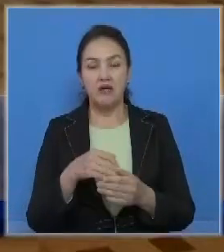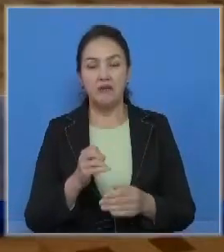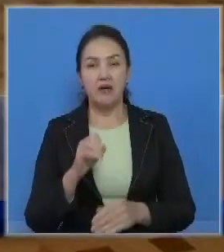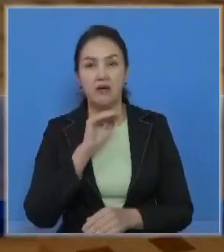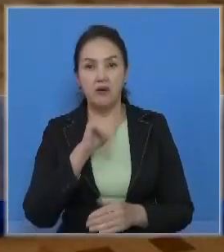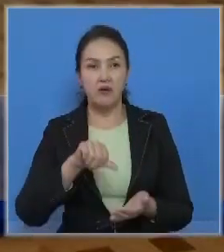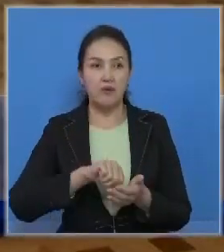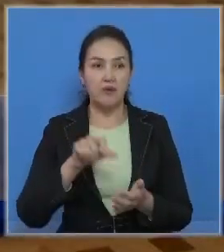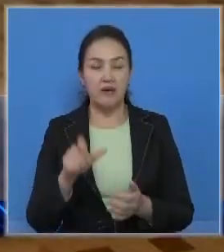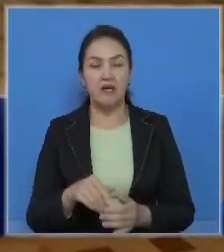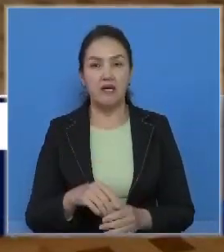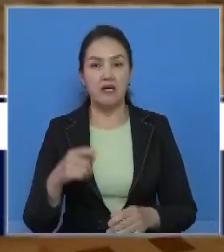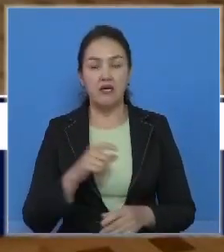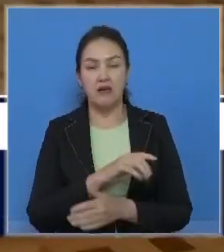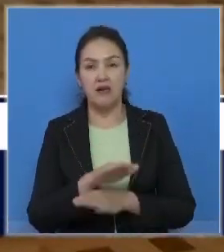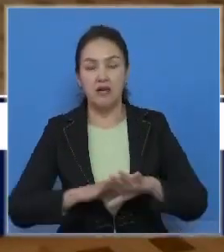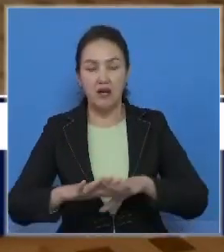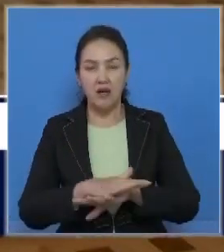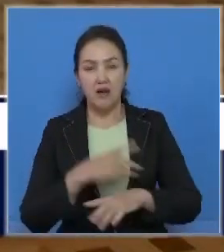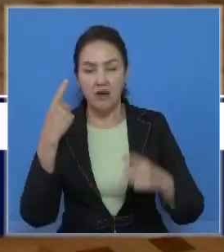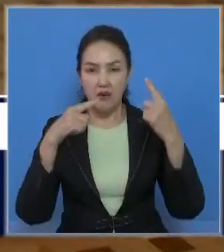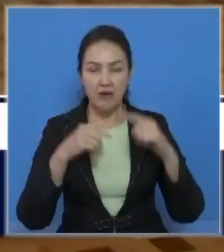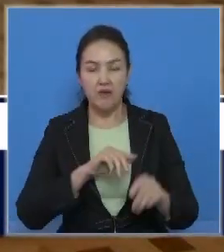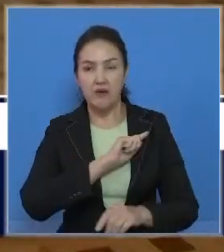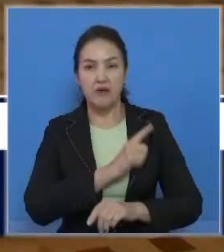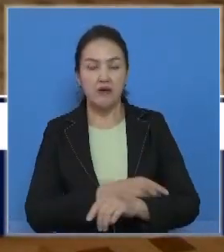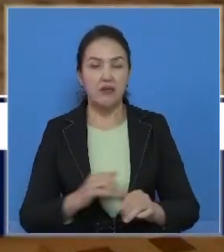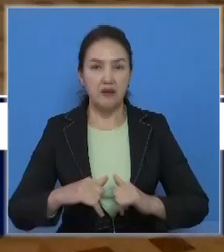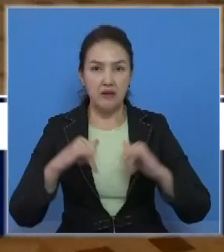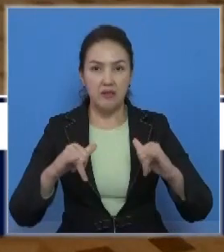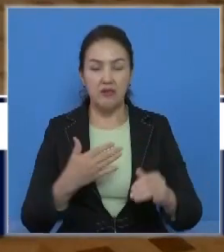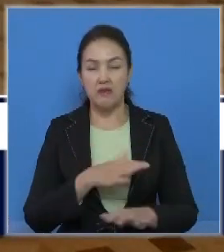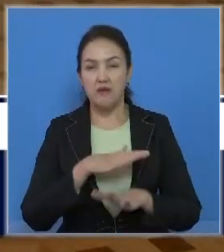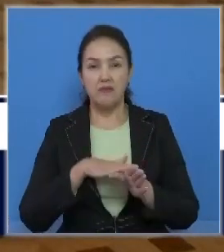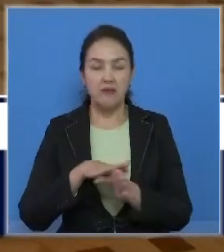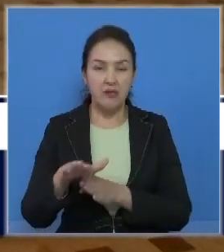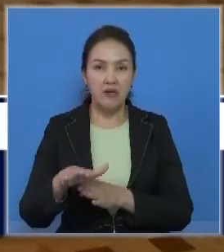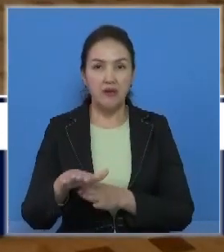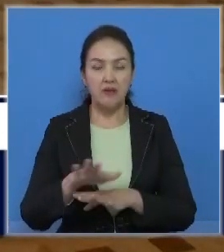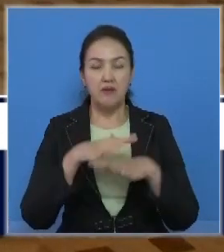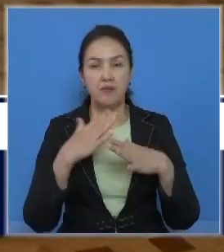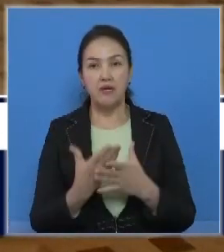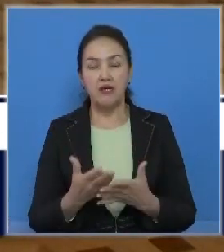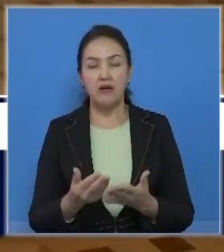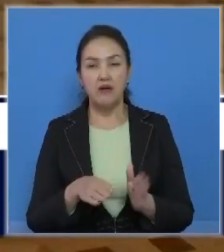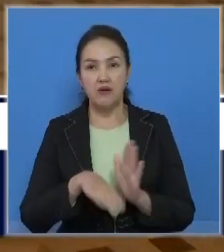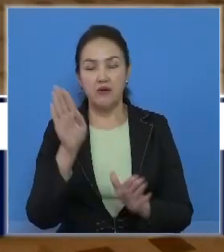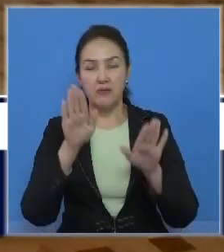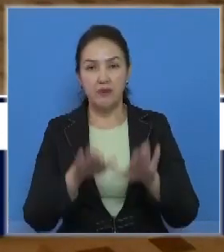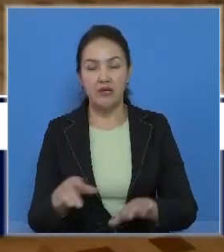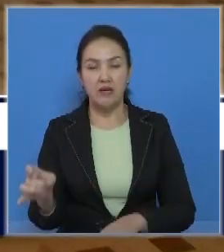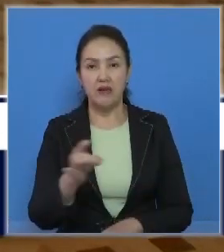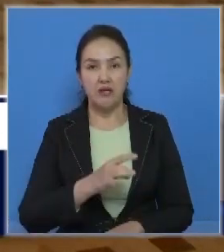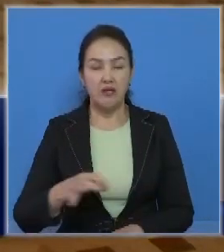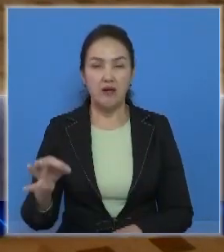народное творчество У нас очень сильно развито в этой связи многие наши исполнители завоевывают призовые места на